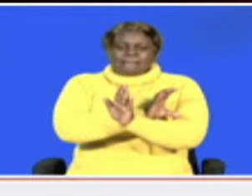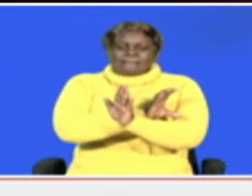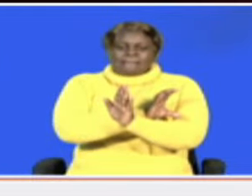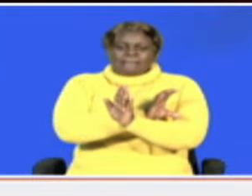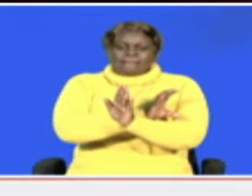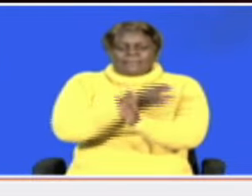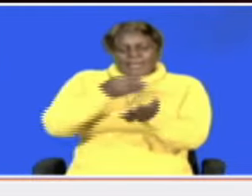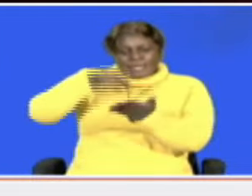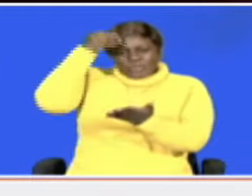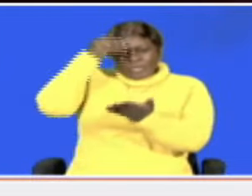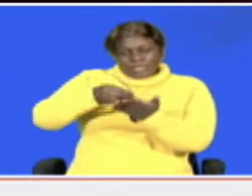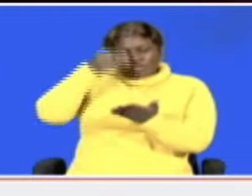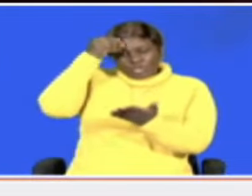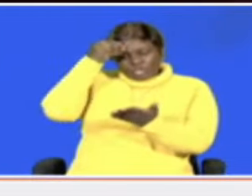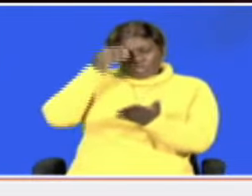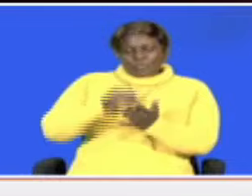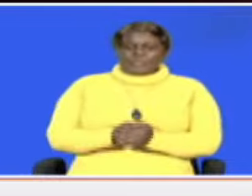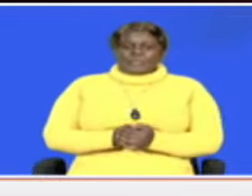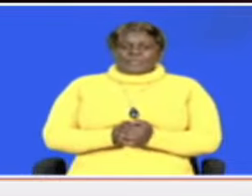education.